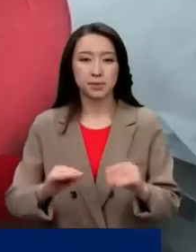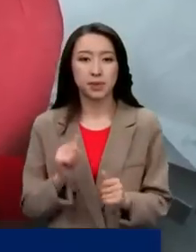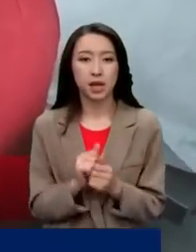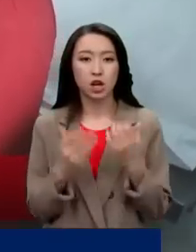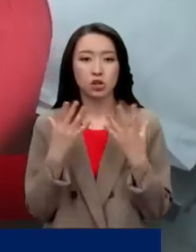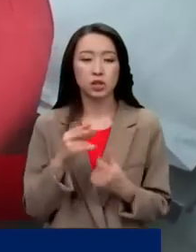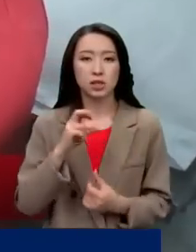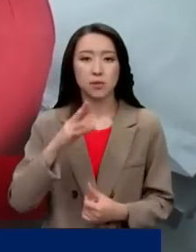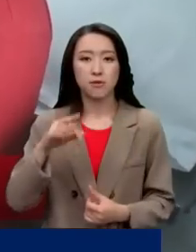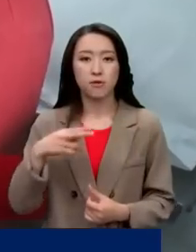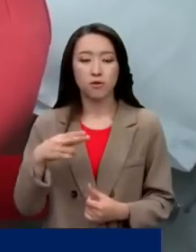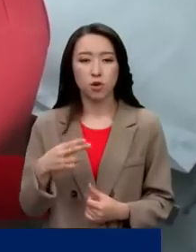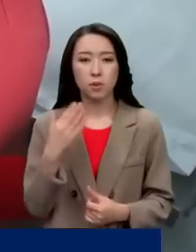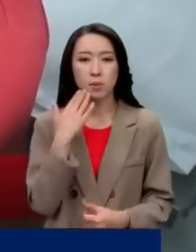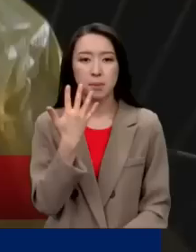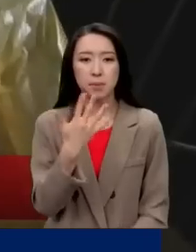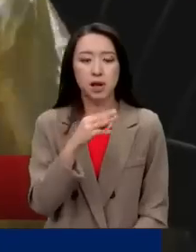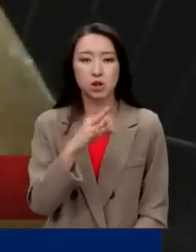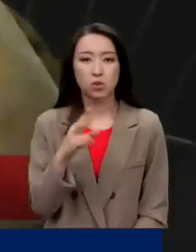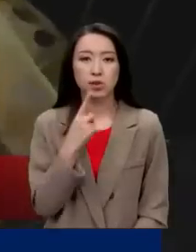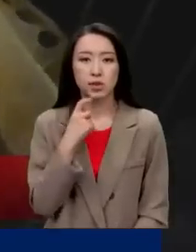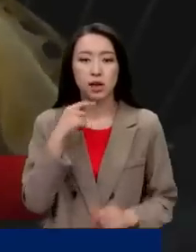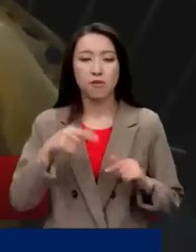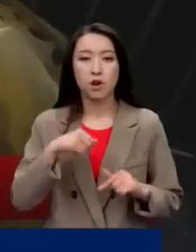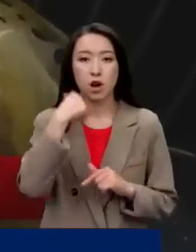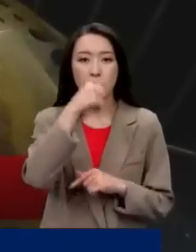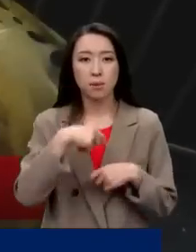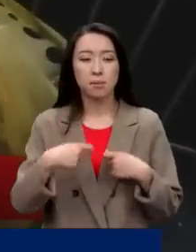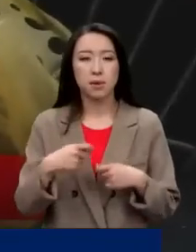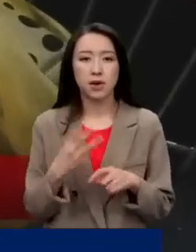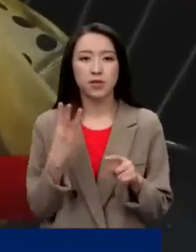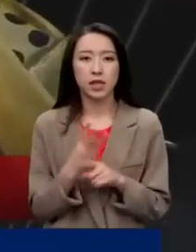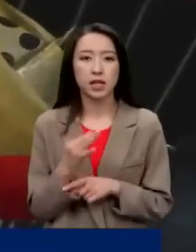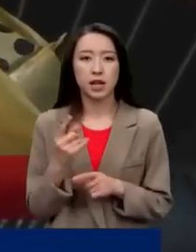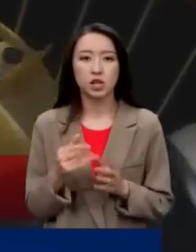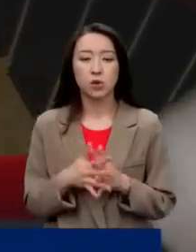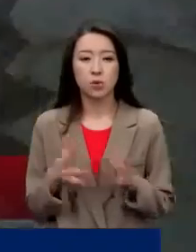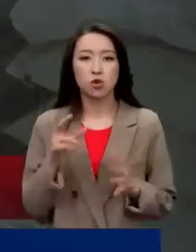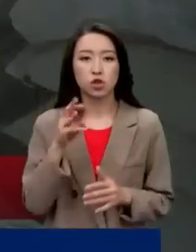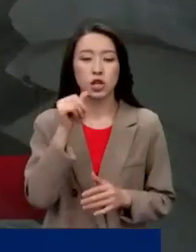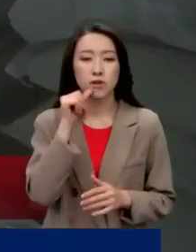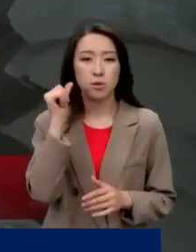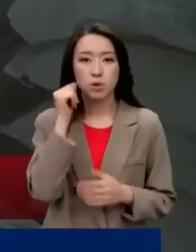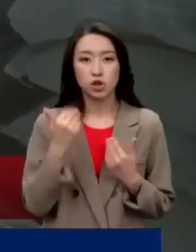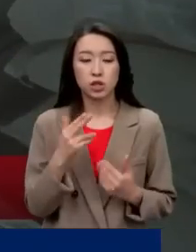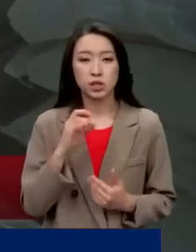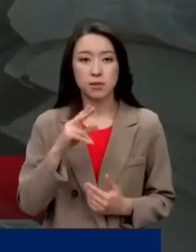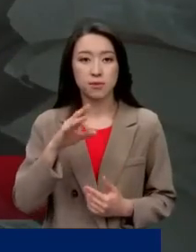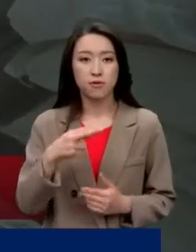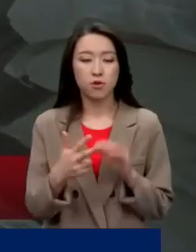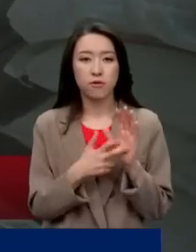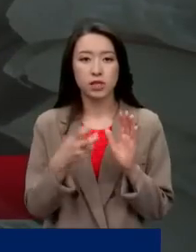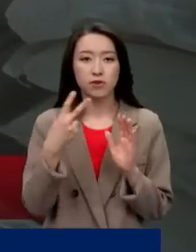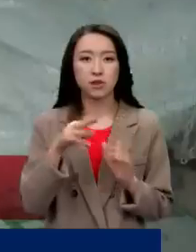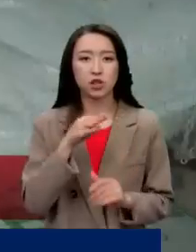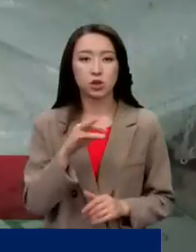день стабфонд отпускает по 5 тонн сахара. Говорят, в этом году продали почти в 3 раза больше, чем в прошлом. Сейчас в стабфонде есть 820